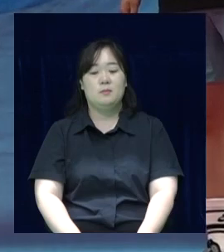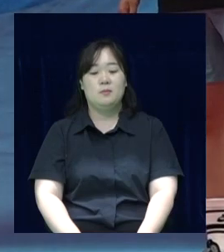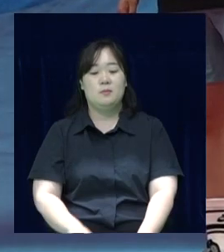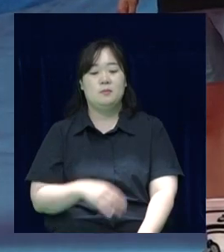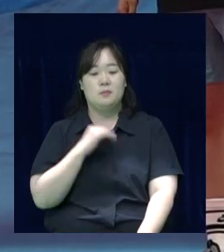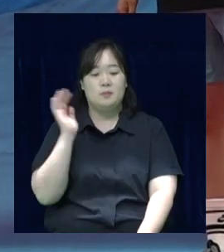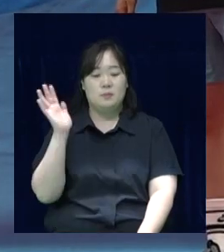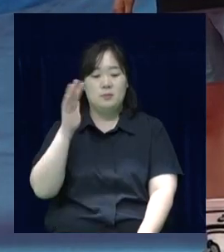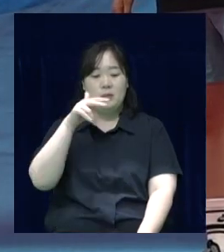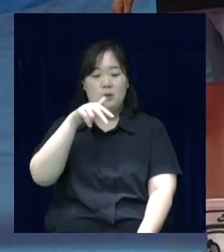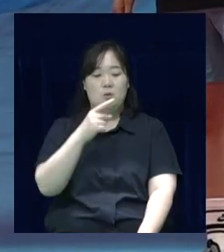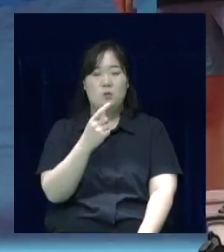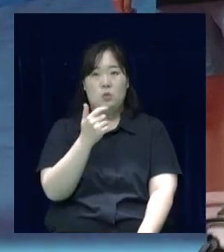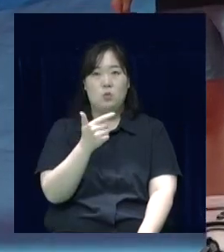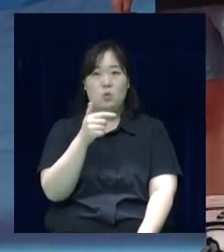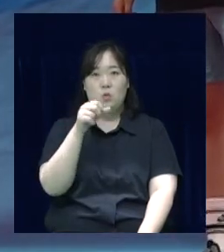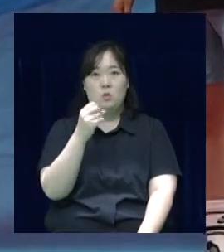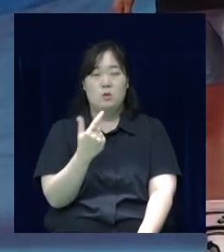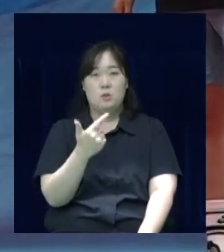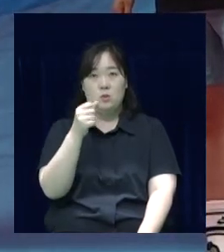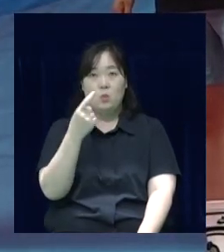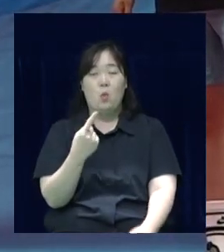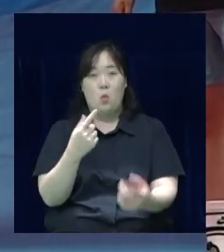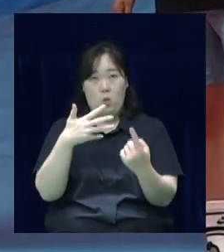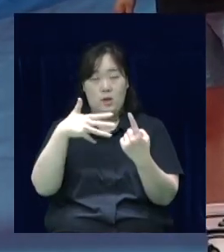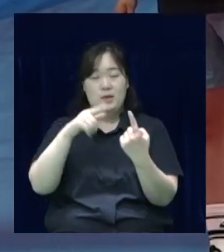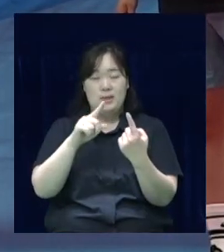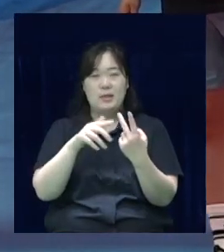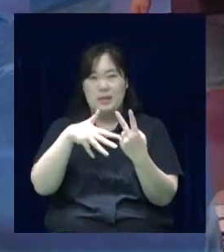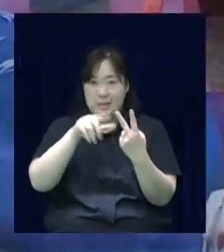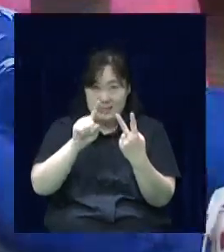조은호 선수의 웨이트리프팅 2차 시도 이어지겠습니다.